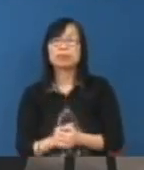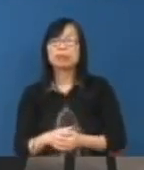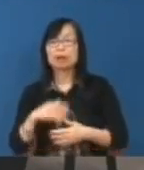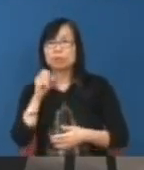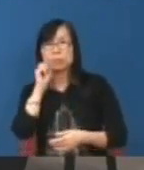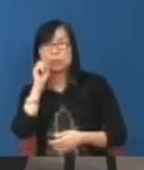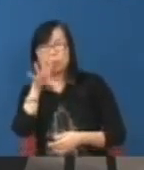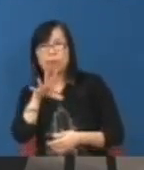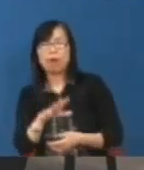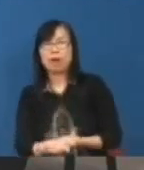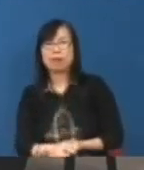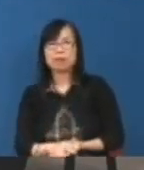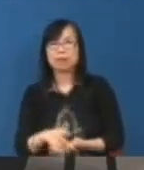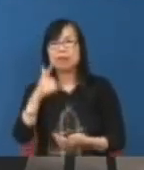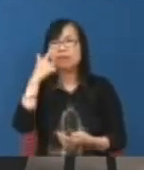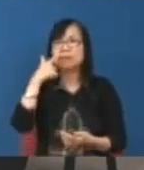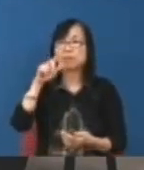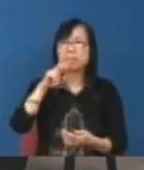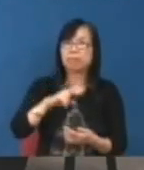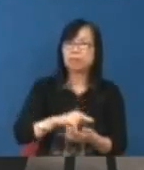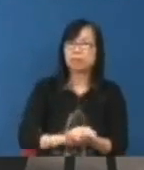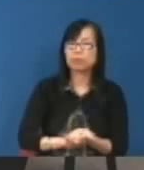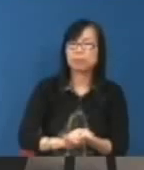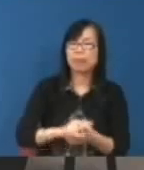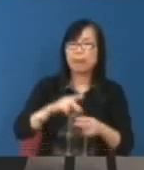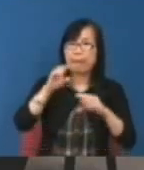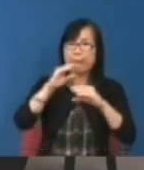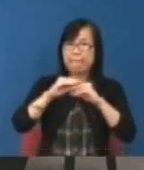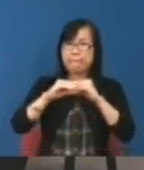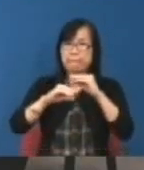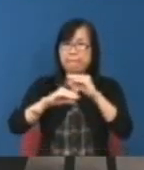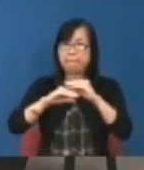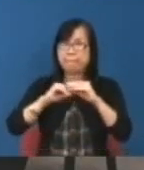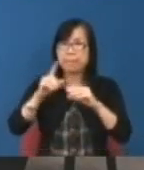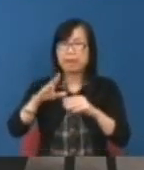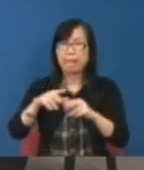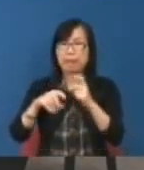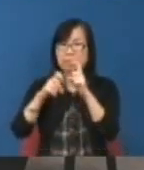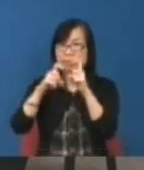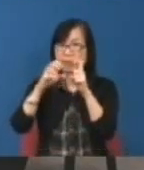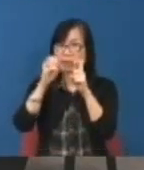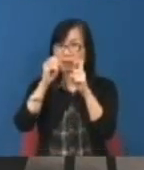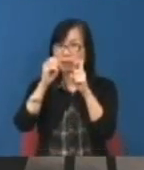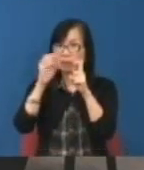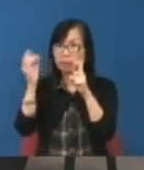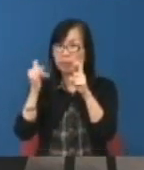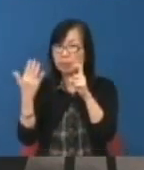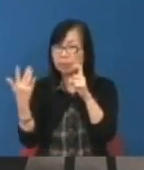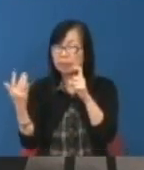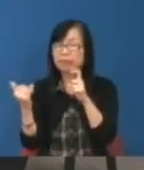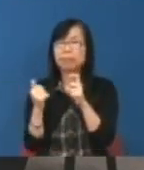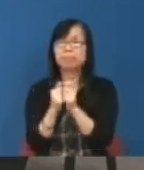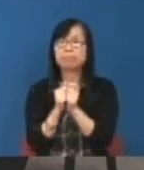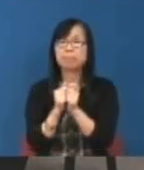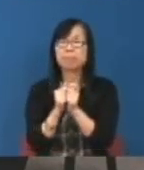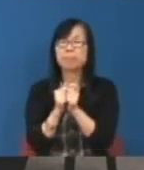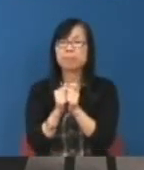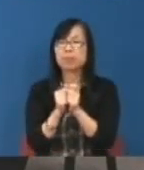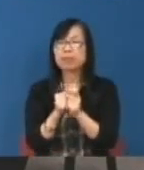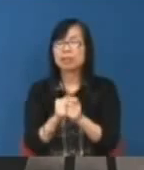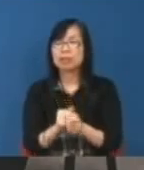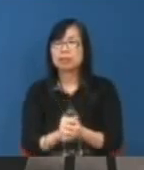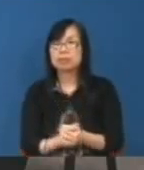話新發財民建聯係有啲氣度，佢話百分之九十幾嘅你哋你嗰、那個